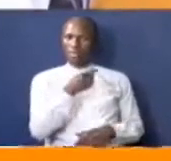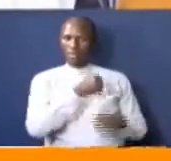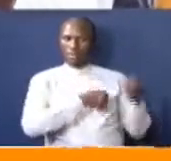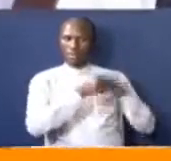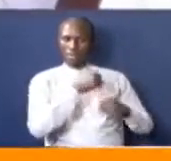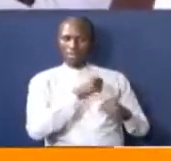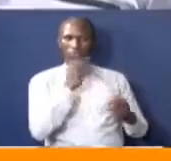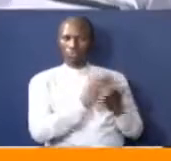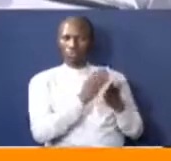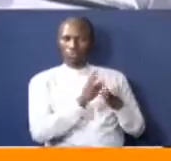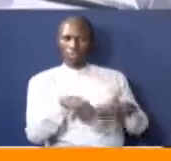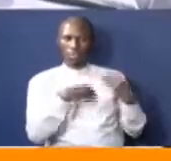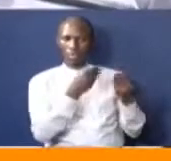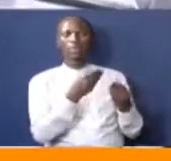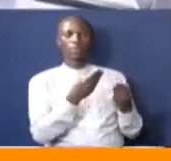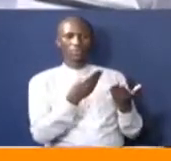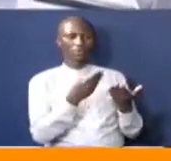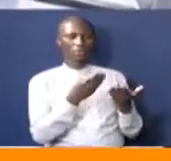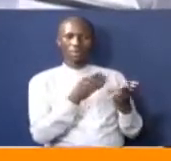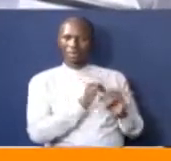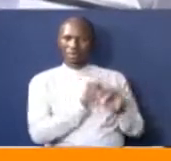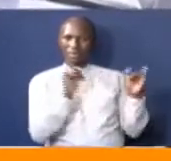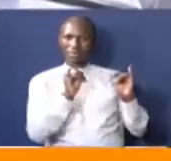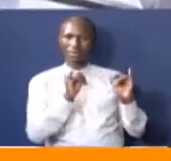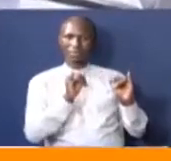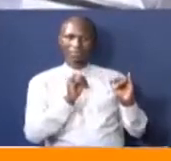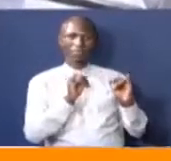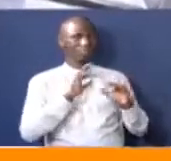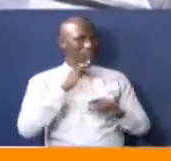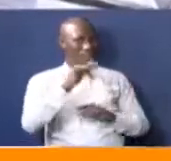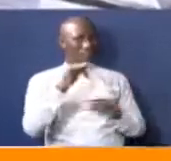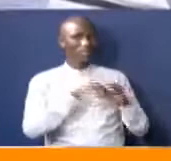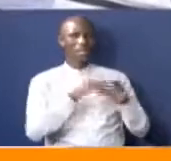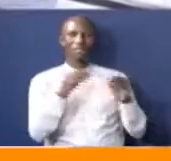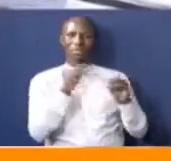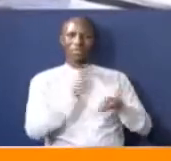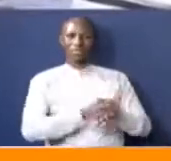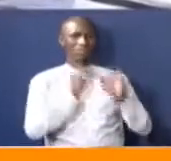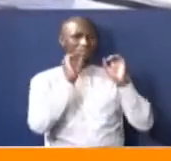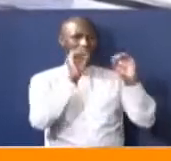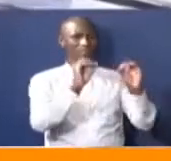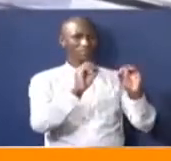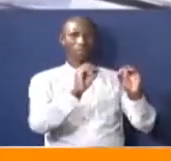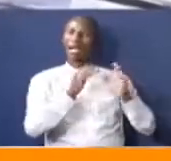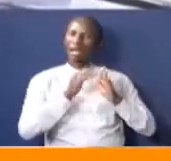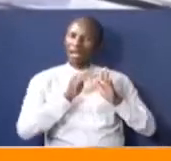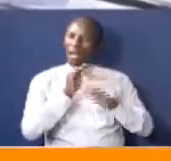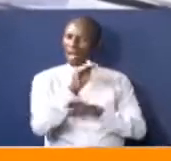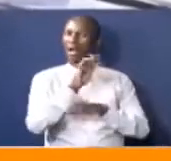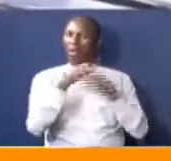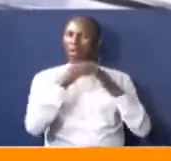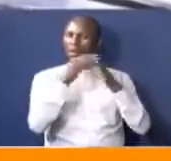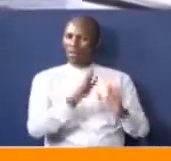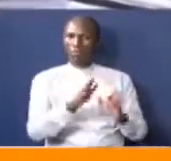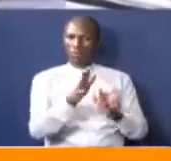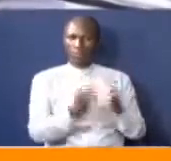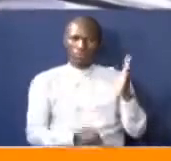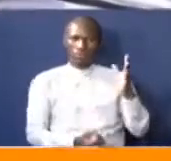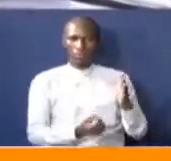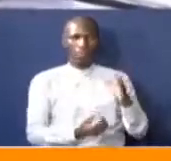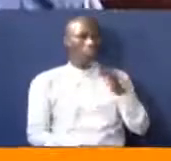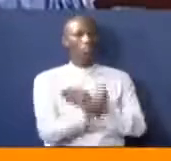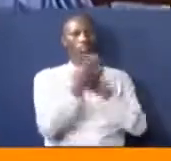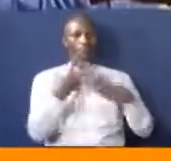kwa makunya ngandongo yenye na udhiwa kunena bumba noni ticha elu na makunya ndongo yi sikedwe yeye ba amwika kuvalanya kana kuete